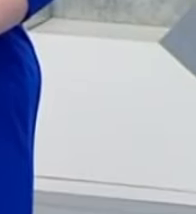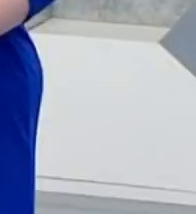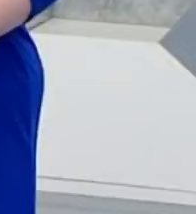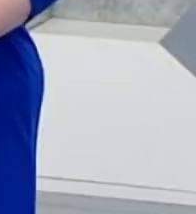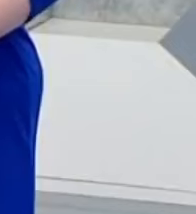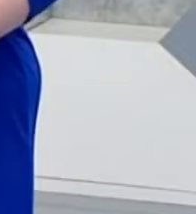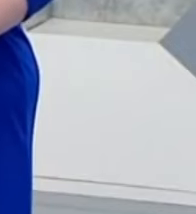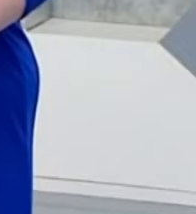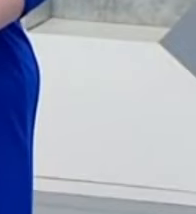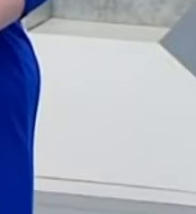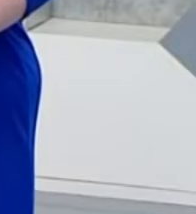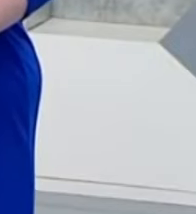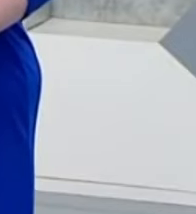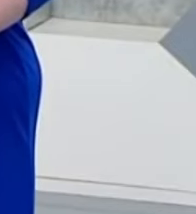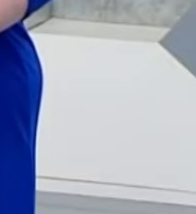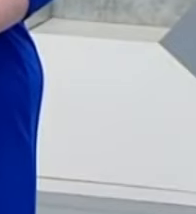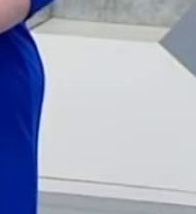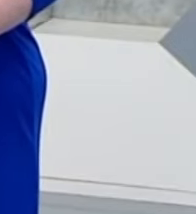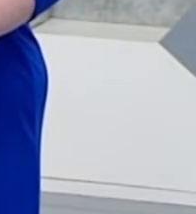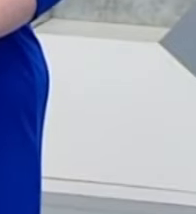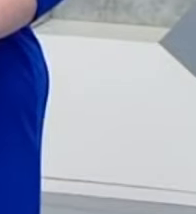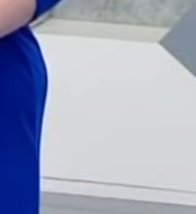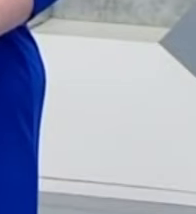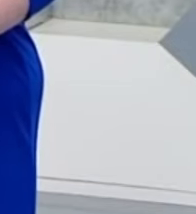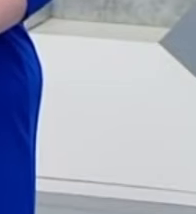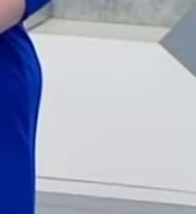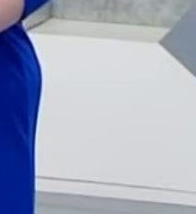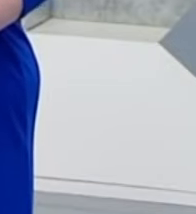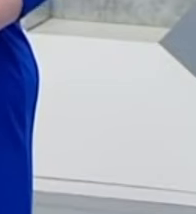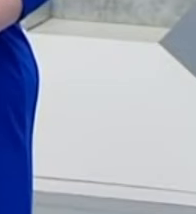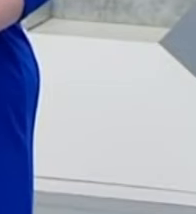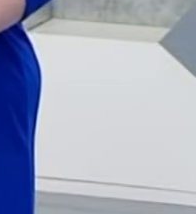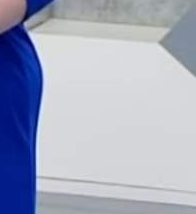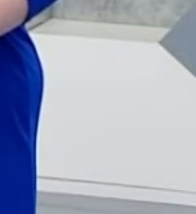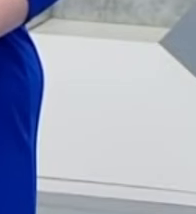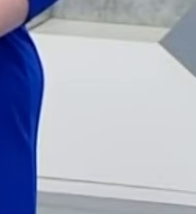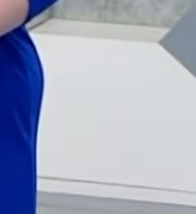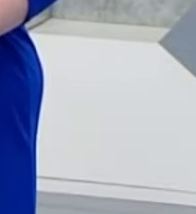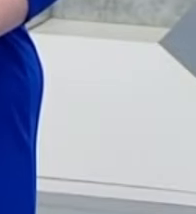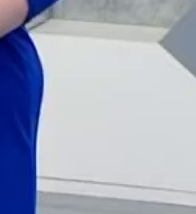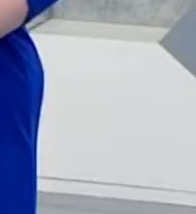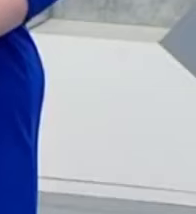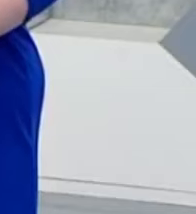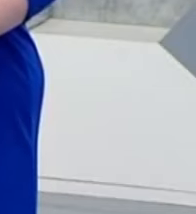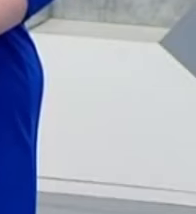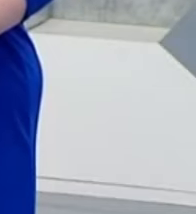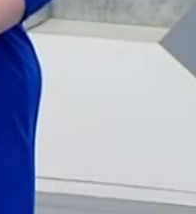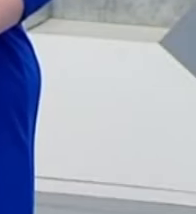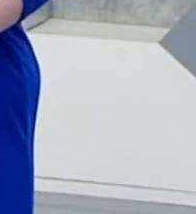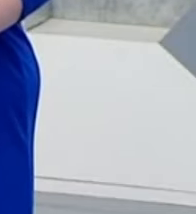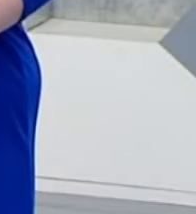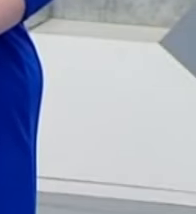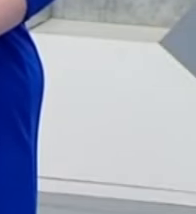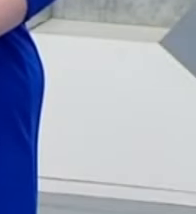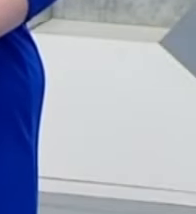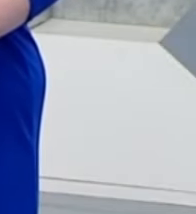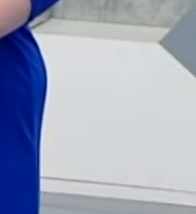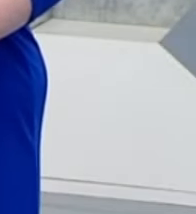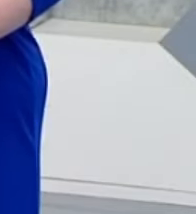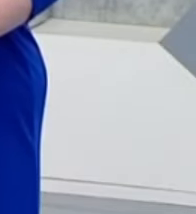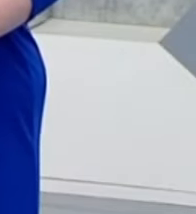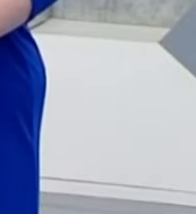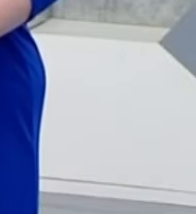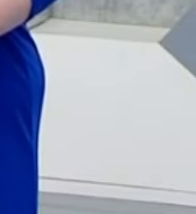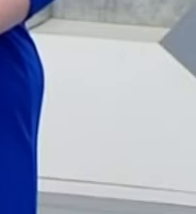maiinit na balita mag-subscribe sa G integrated news sa YouTube sa mga kapuso naman abroad subaybayan niyo kami sa G pinoy